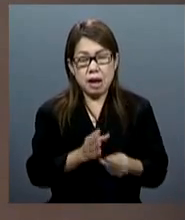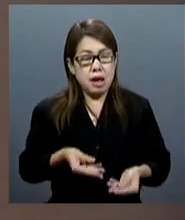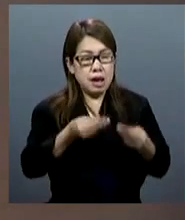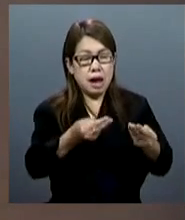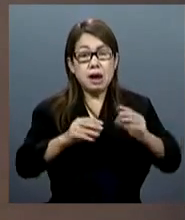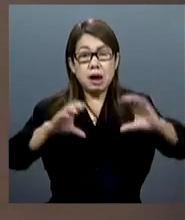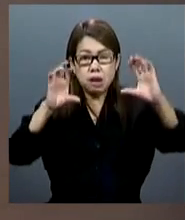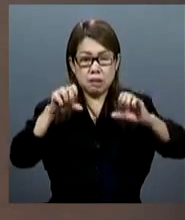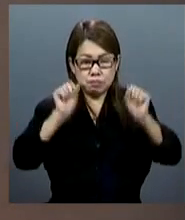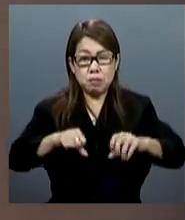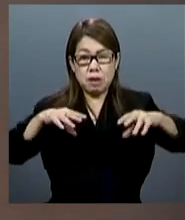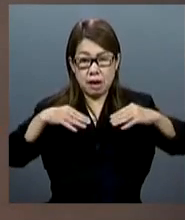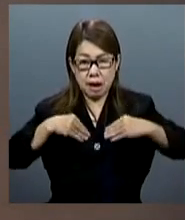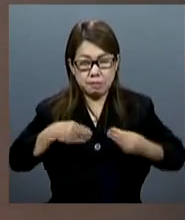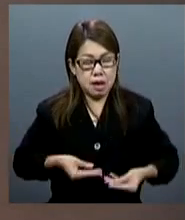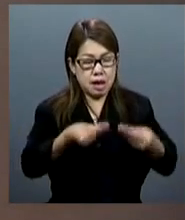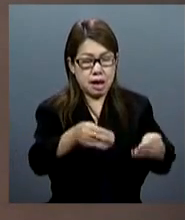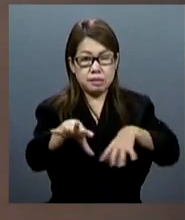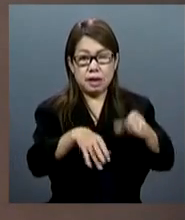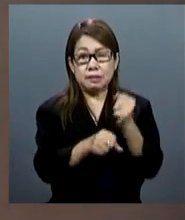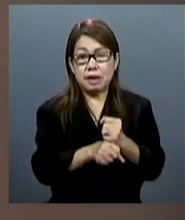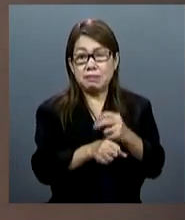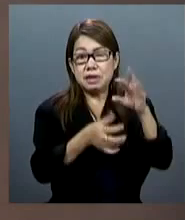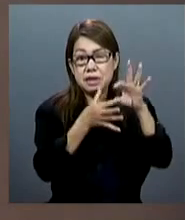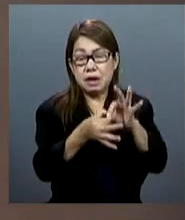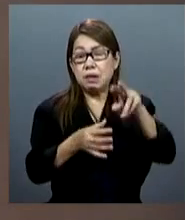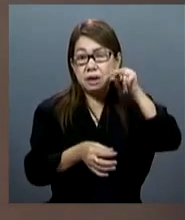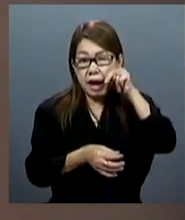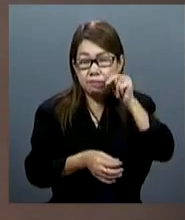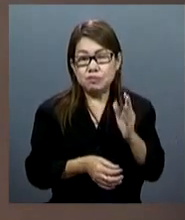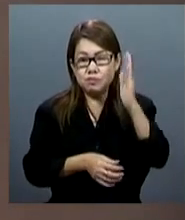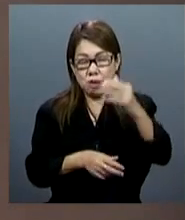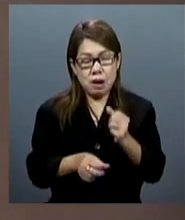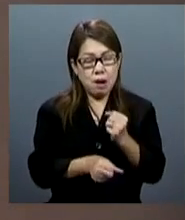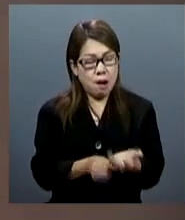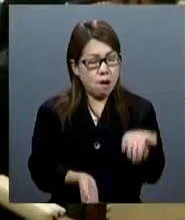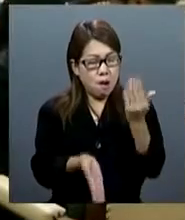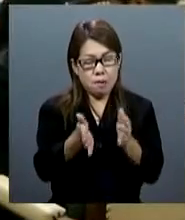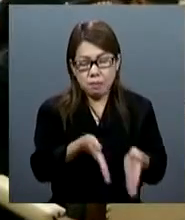ฏิรูปหน่วยงานด้านน้ำก่อนที่จะเดินหน้าจัดทำแผนแม่บทบริหารจัดการน้ำของประเทศค่ะ